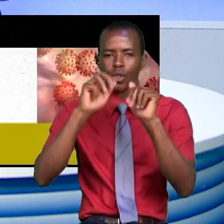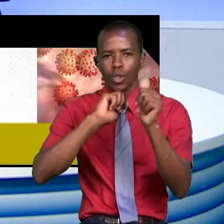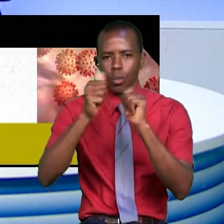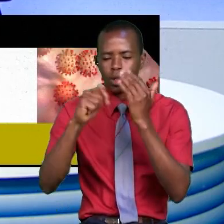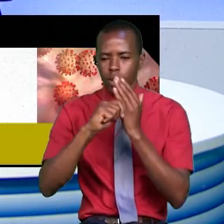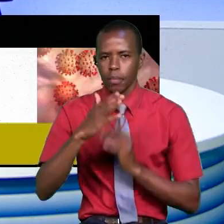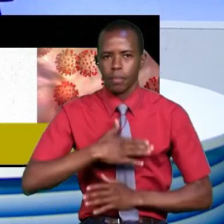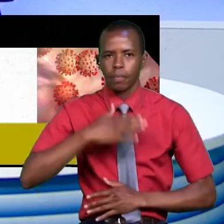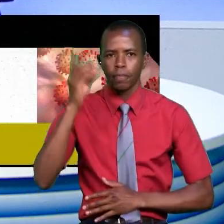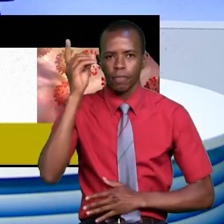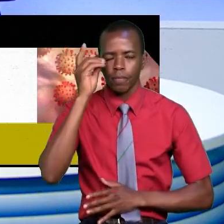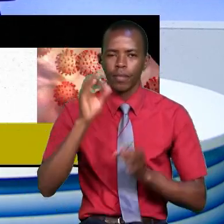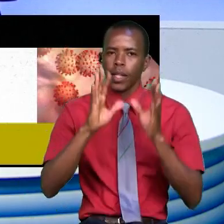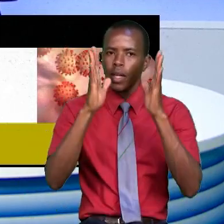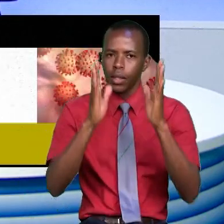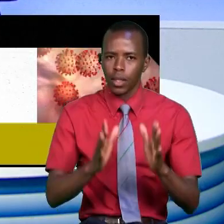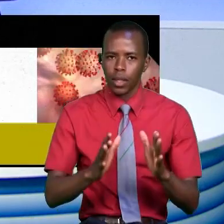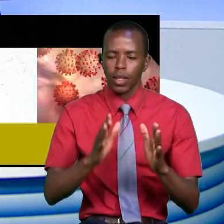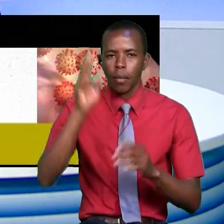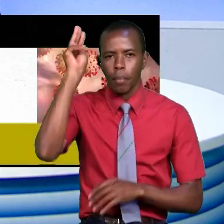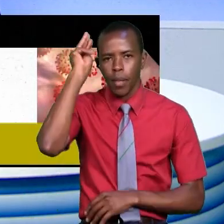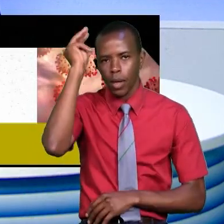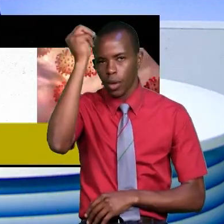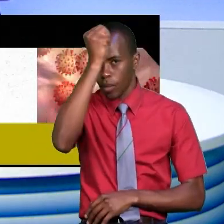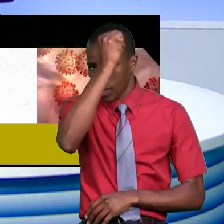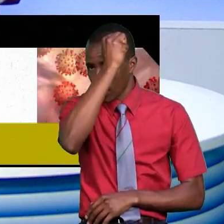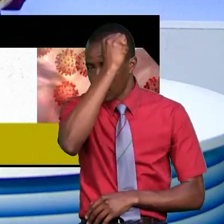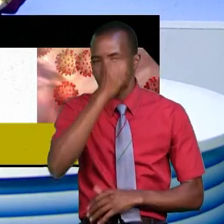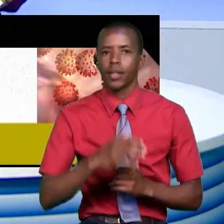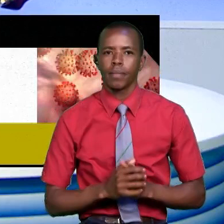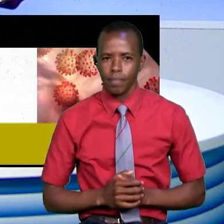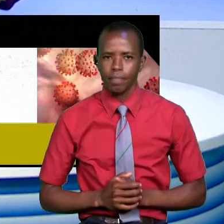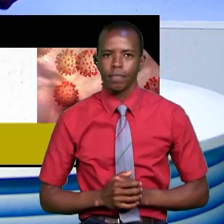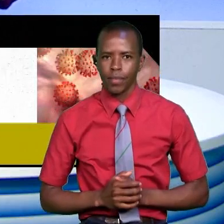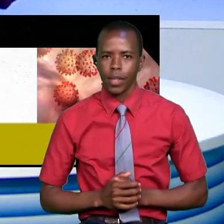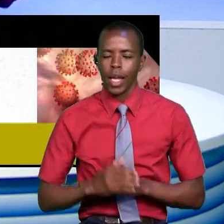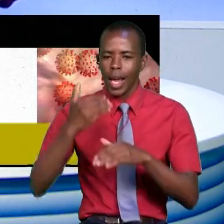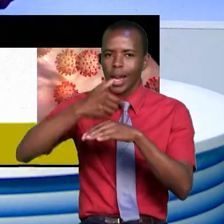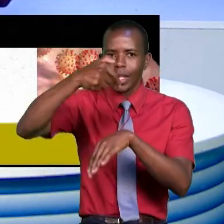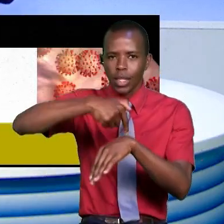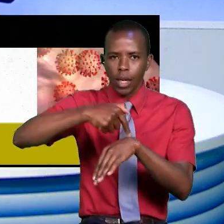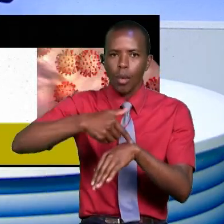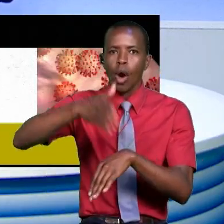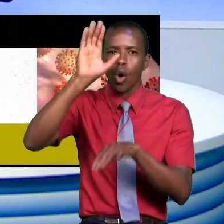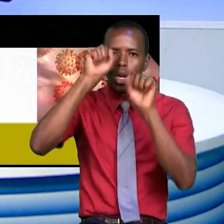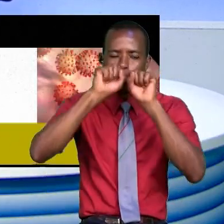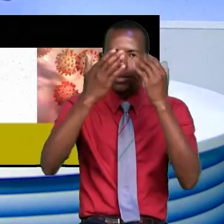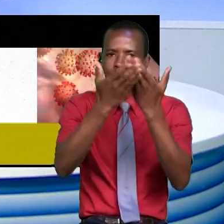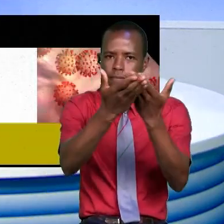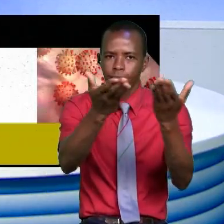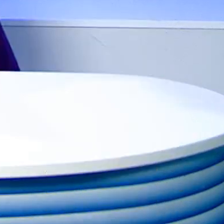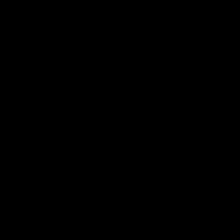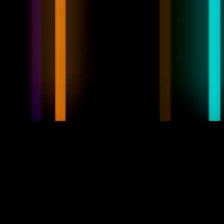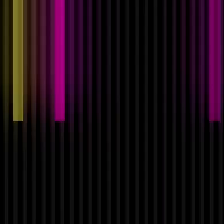michezo. Jina langu ni David Kagina, mfasiri kwenye lugha ya ishara amekuwa ni Michael Mafia. Hadi wakati mwingine, Mungu na atulinde sote.